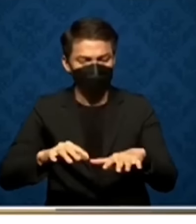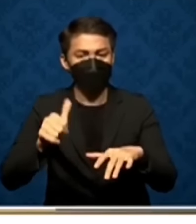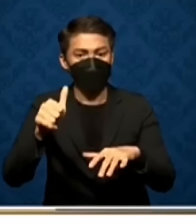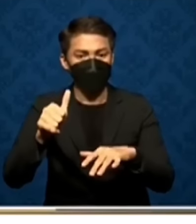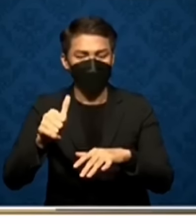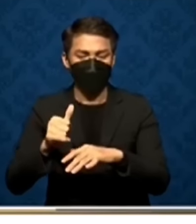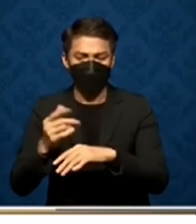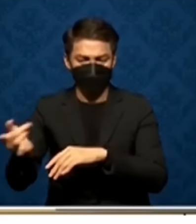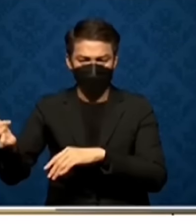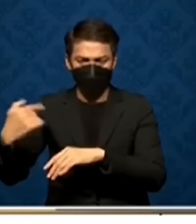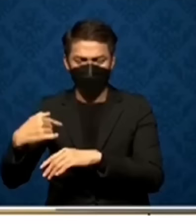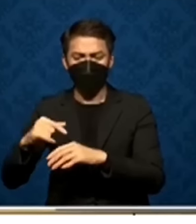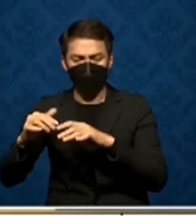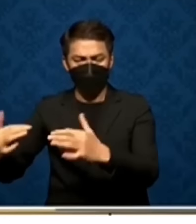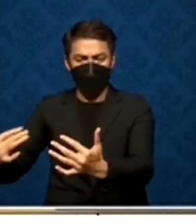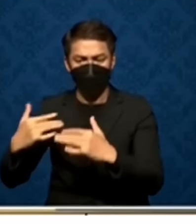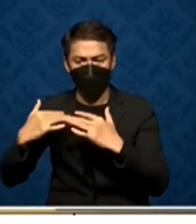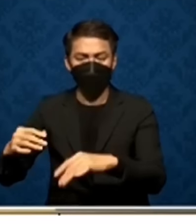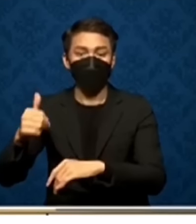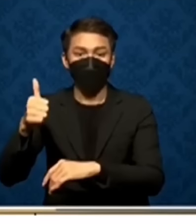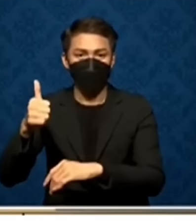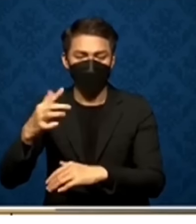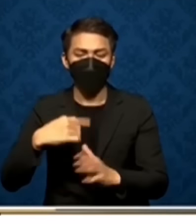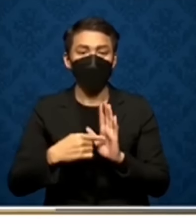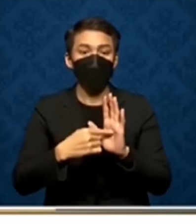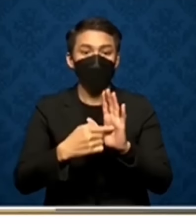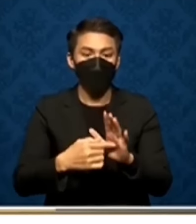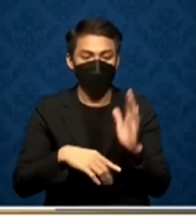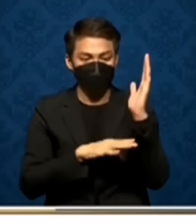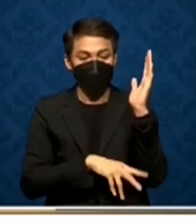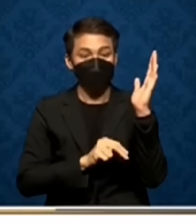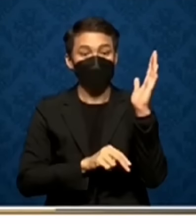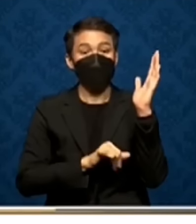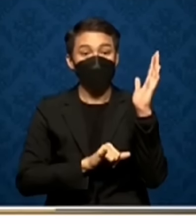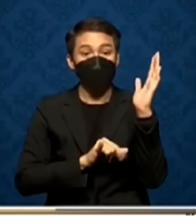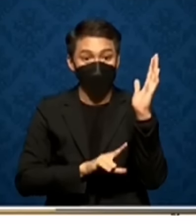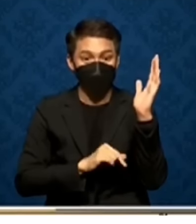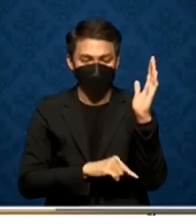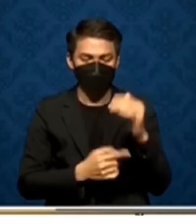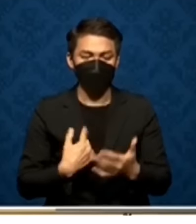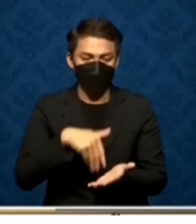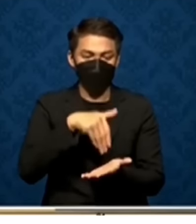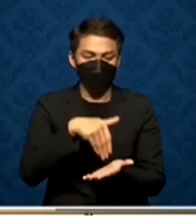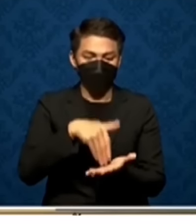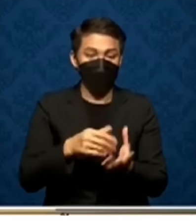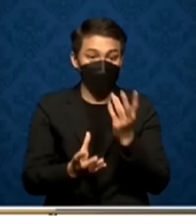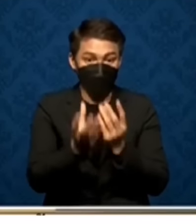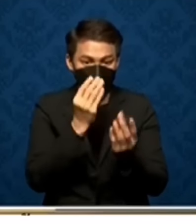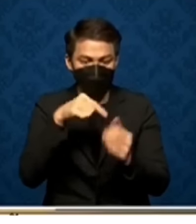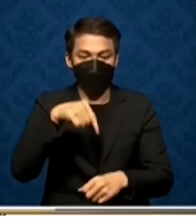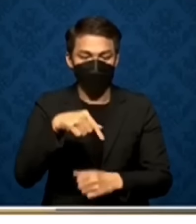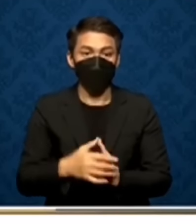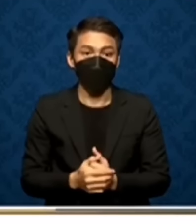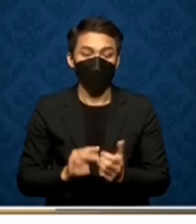วกลับมาหาดนราธิวาสของเรา ผมขออนุญาตยกตัวอย่างของยะลาสิ่งที่ยะลามีก็คือความเป็นศูนย์กลางการศึกษาถ้าพูดก็